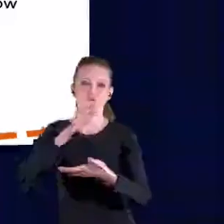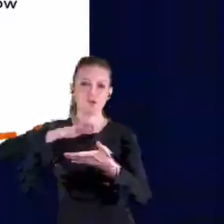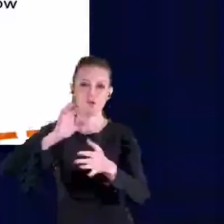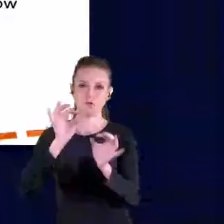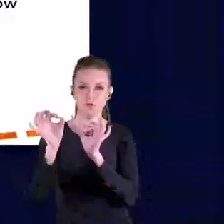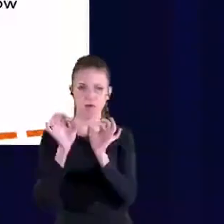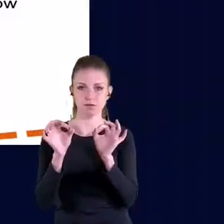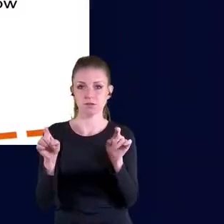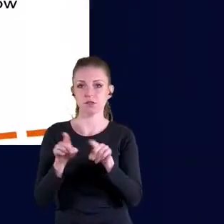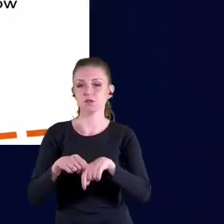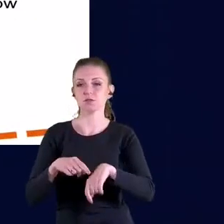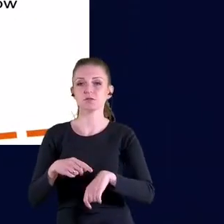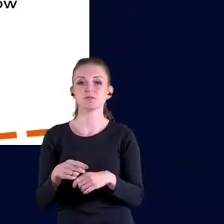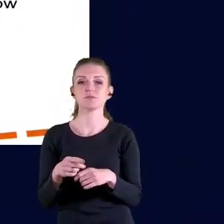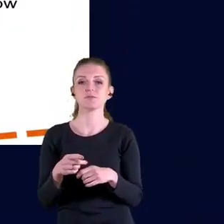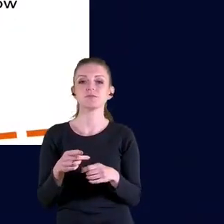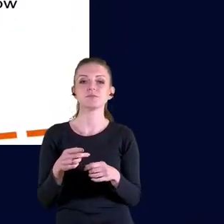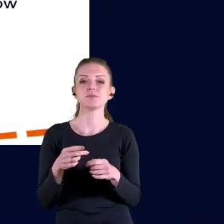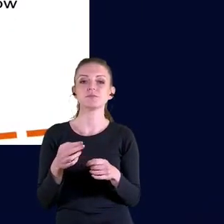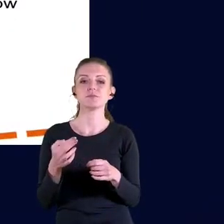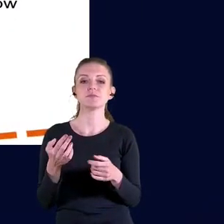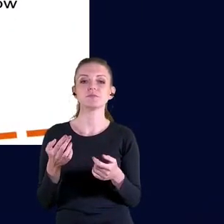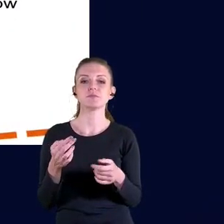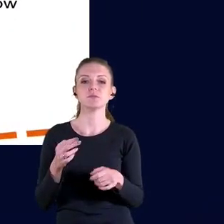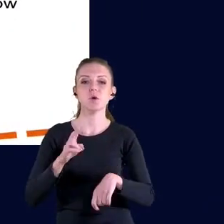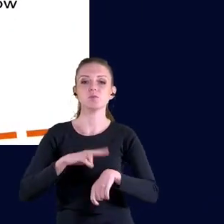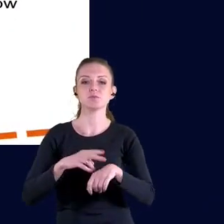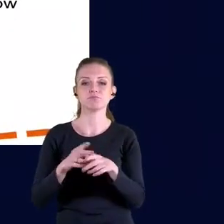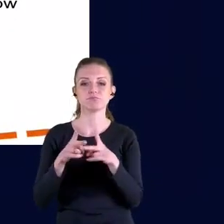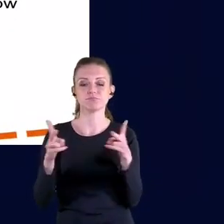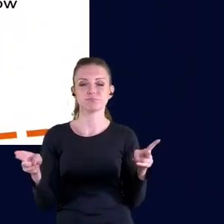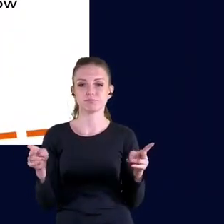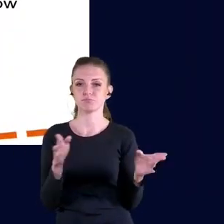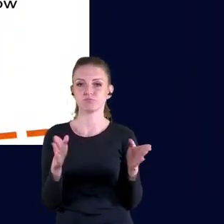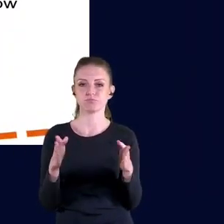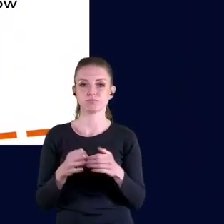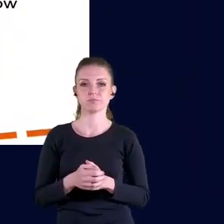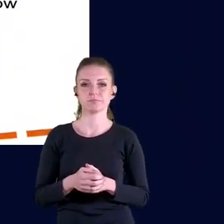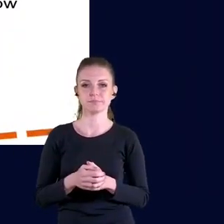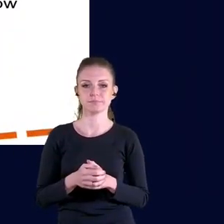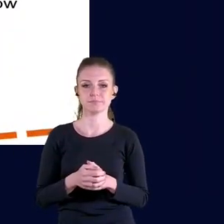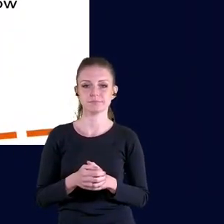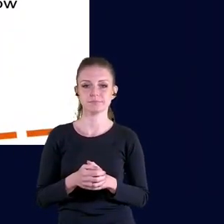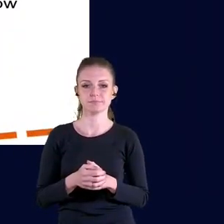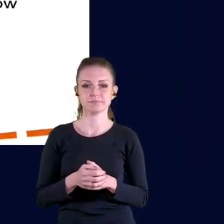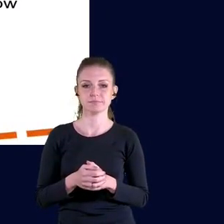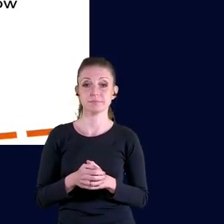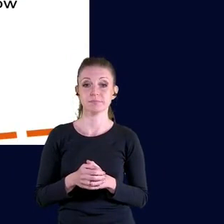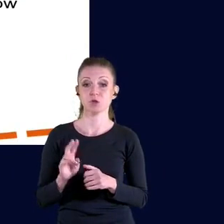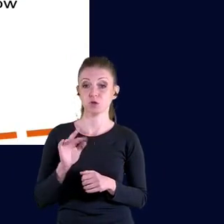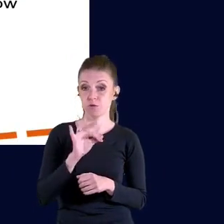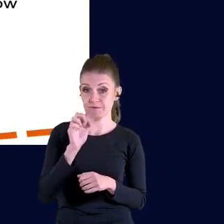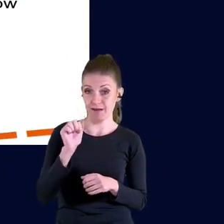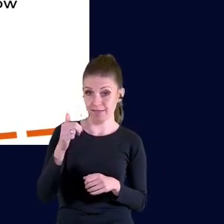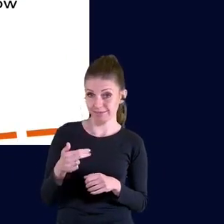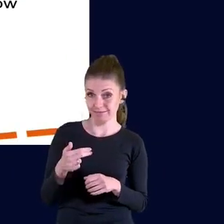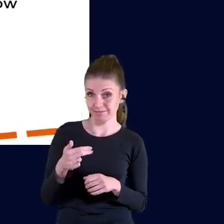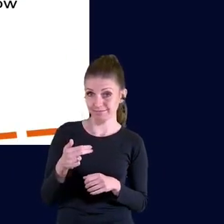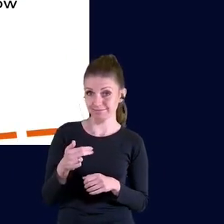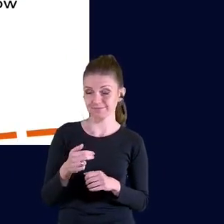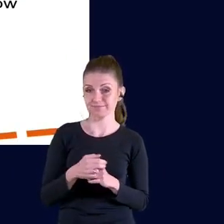czy opublikowanych postów wartościowi znajomi i fajnym to ci